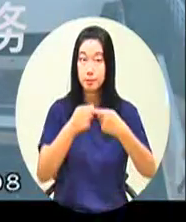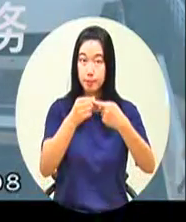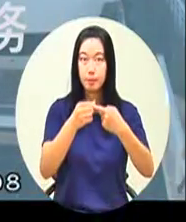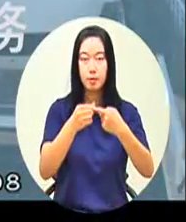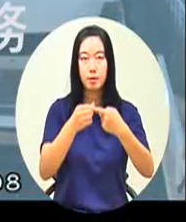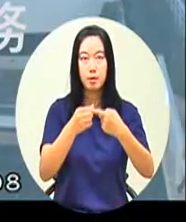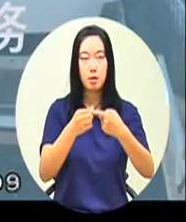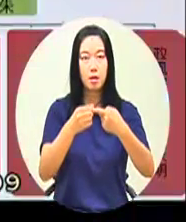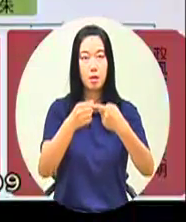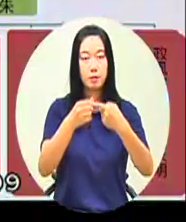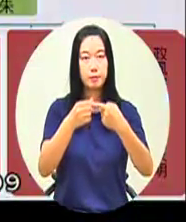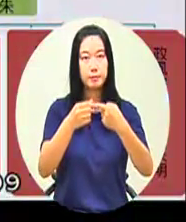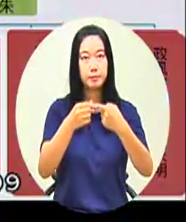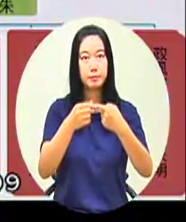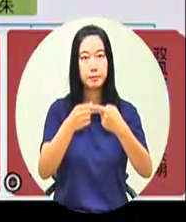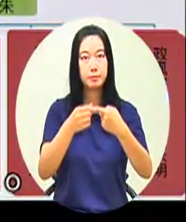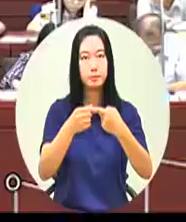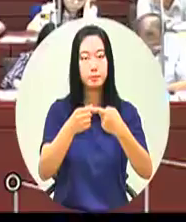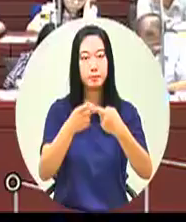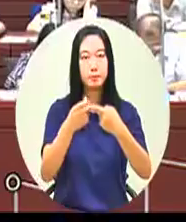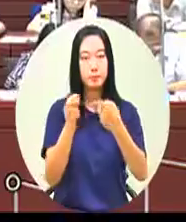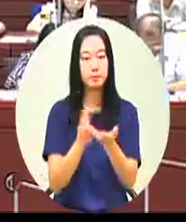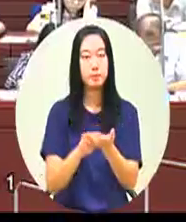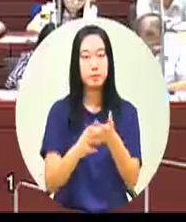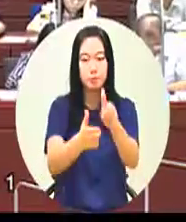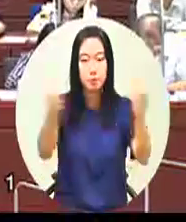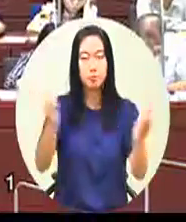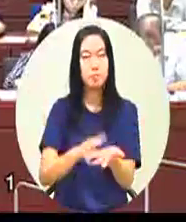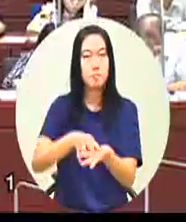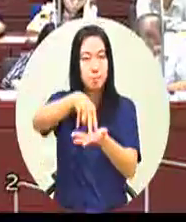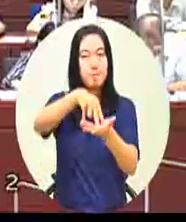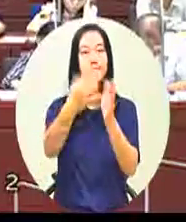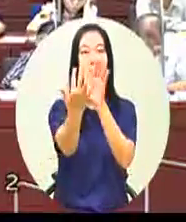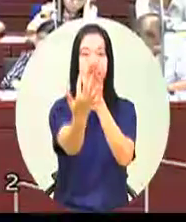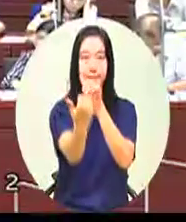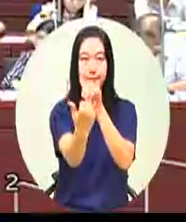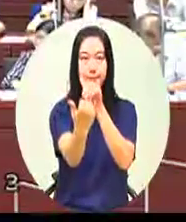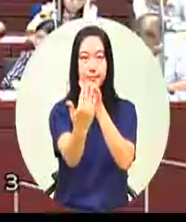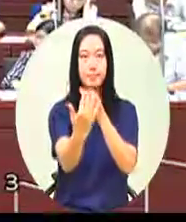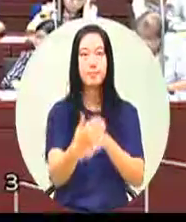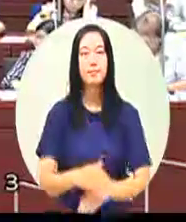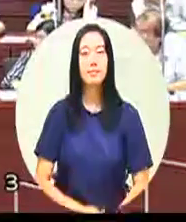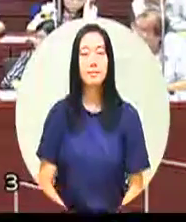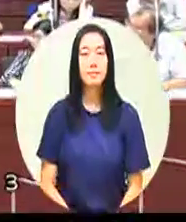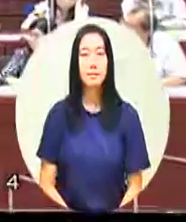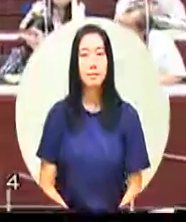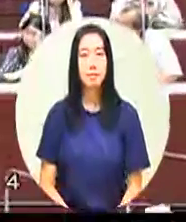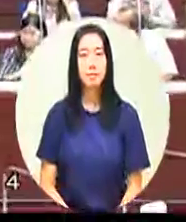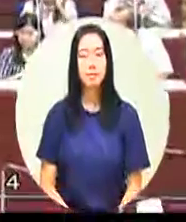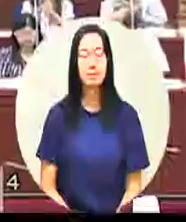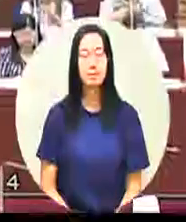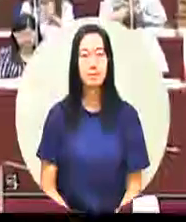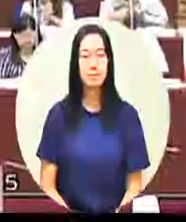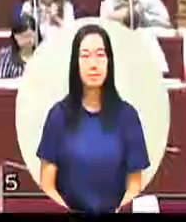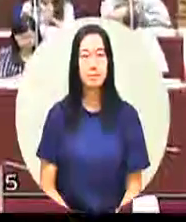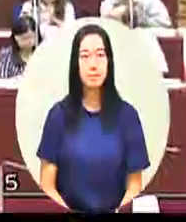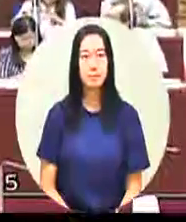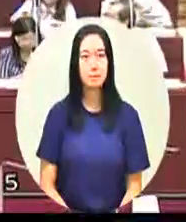各位主管向起立，然后向各位议员、女士、先生致意。OK。